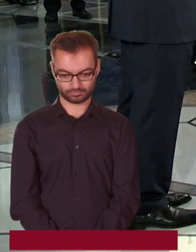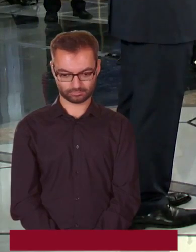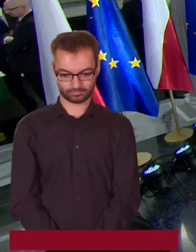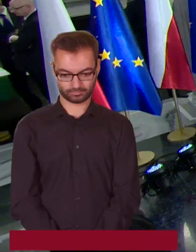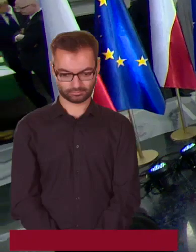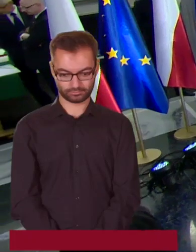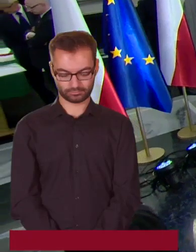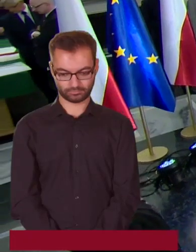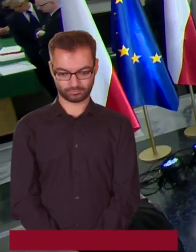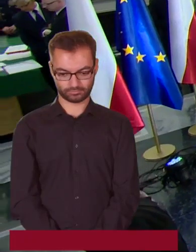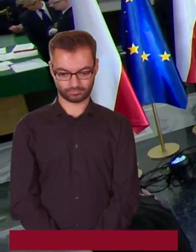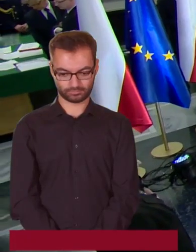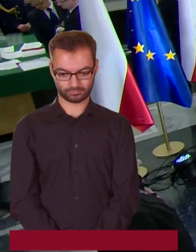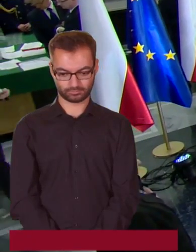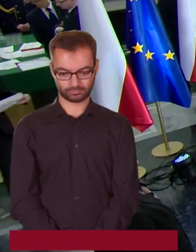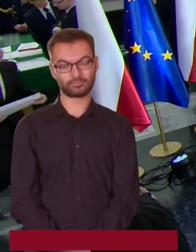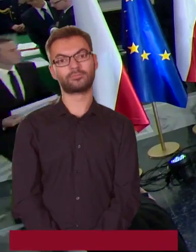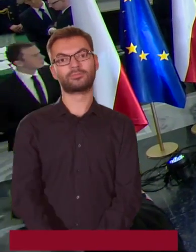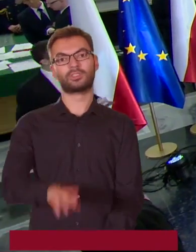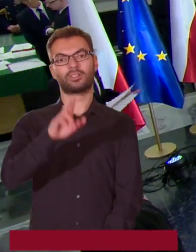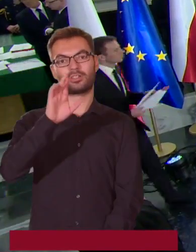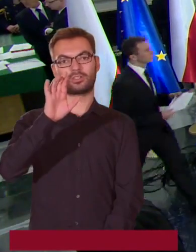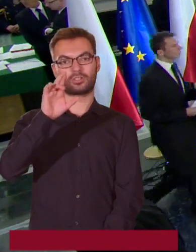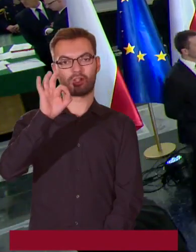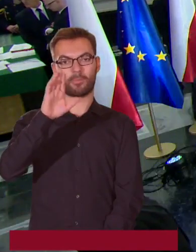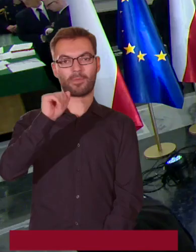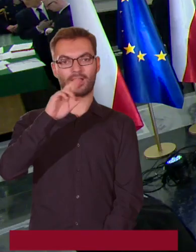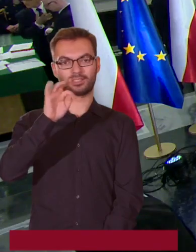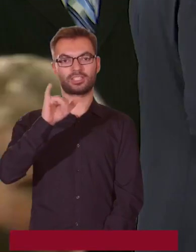Poproszę pana Roberta Jerzego Kołakowskiego.